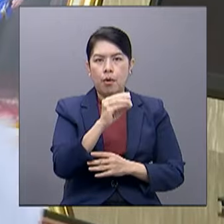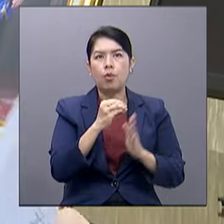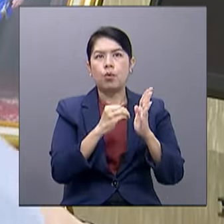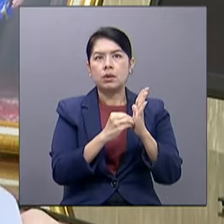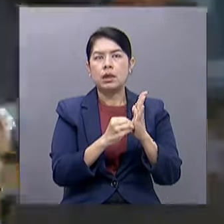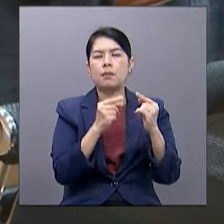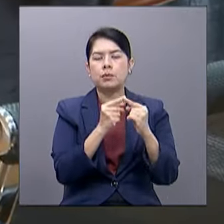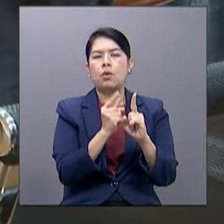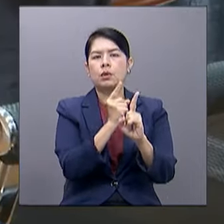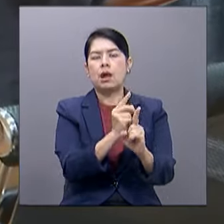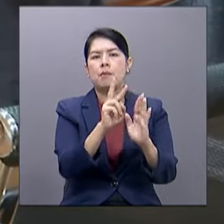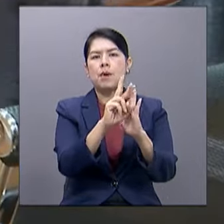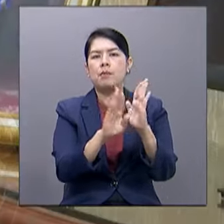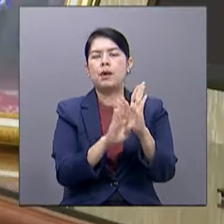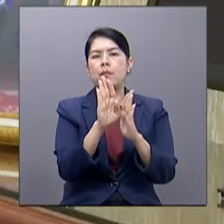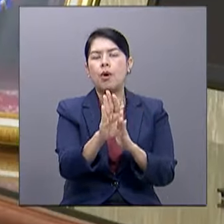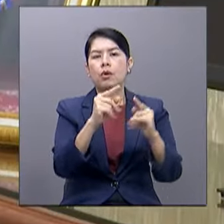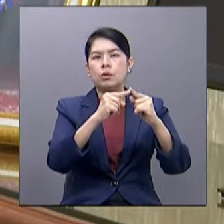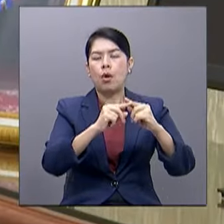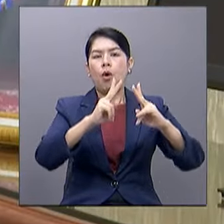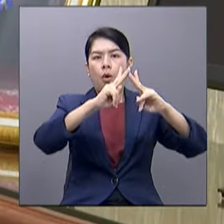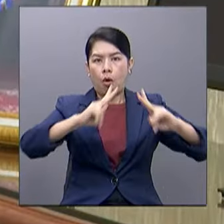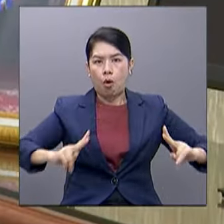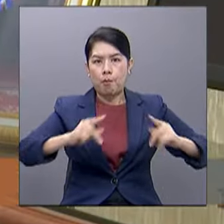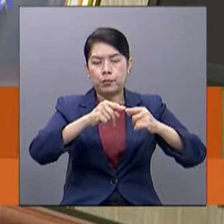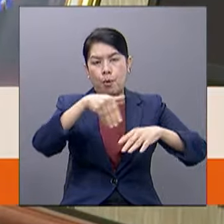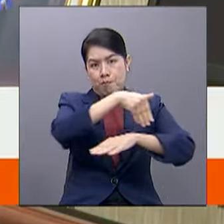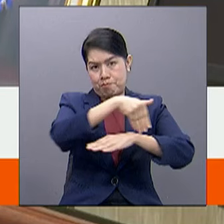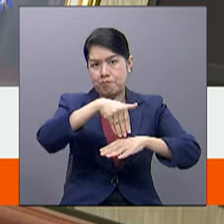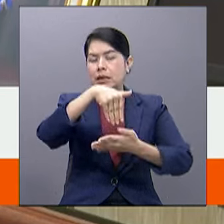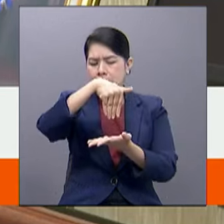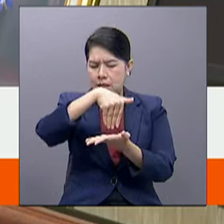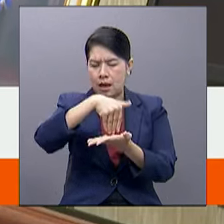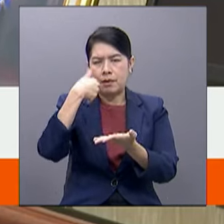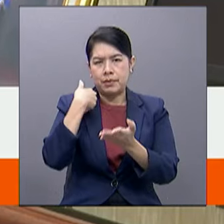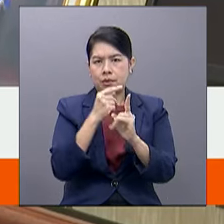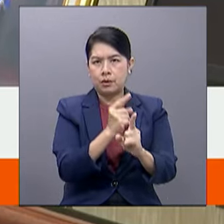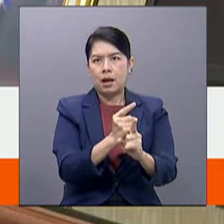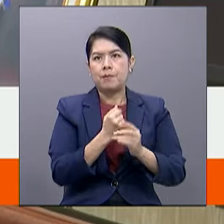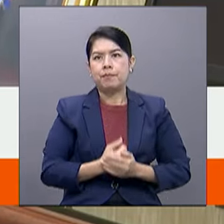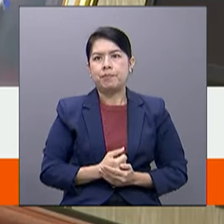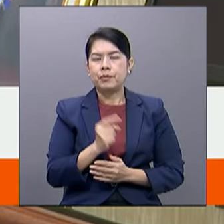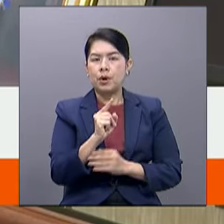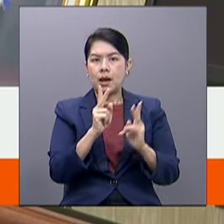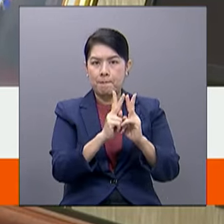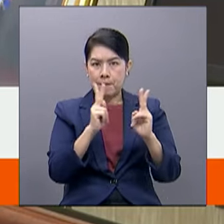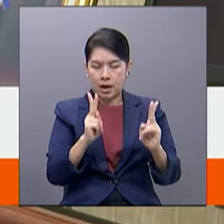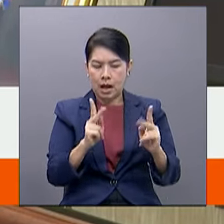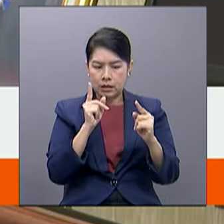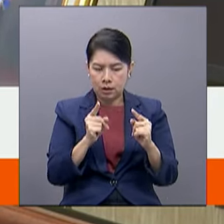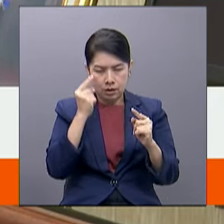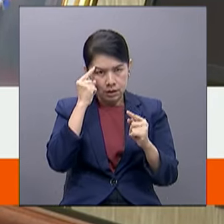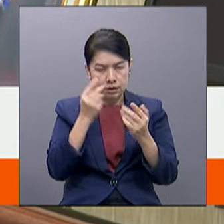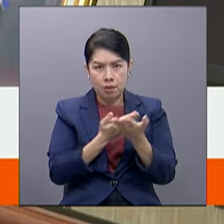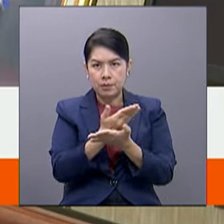กรมบัญชีกลางค่ะสิ่งเหล่านี้แหละที่ทำให้คณะกรรมการจะต้องหนักพิจารณาให้ให้